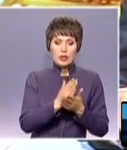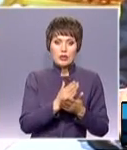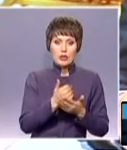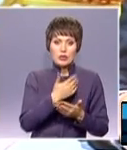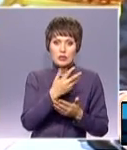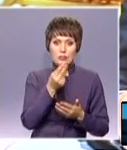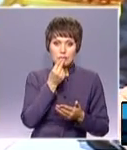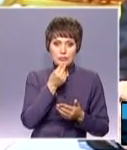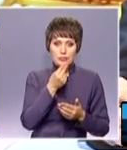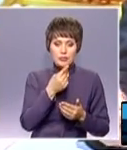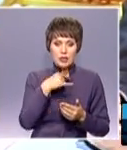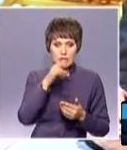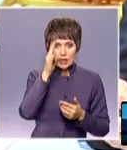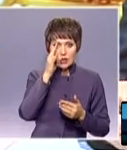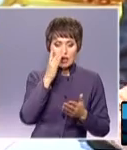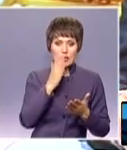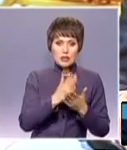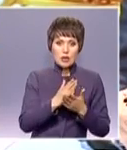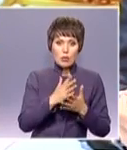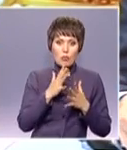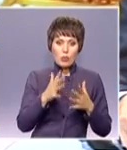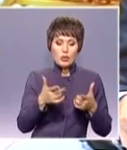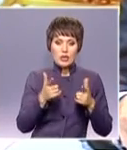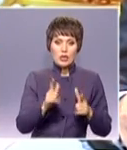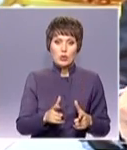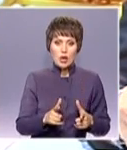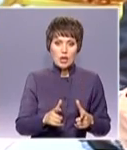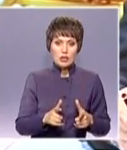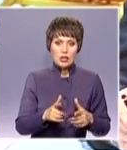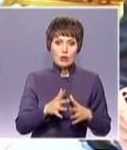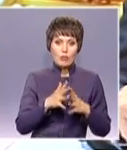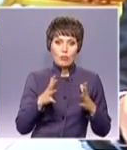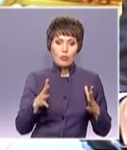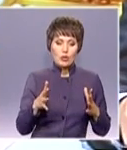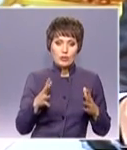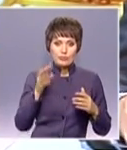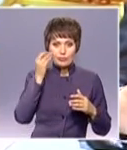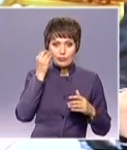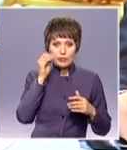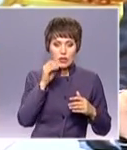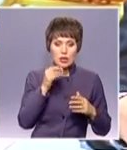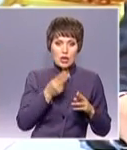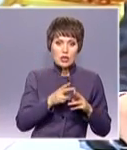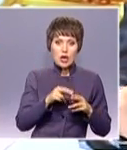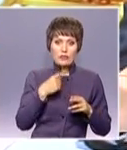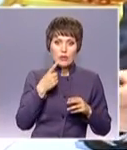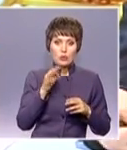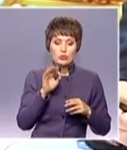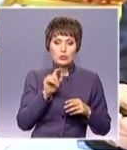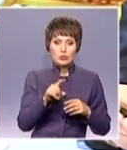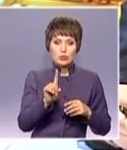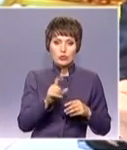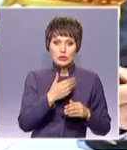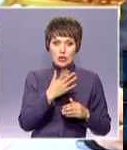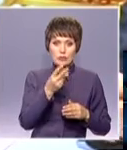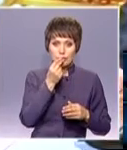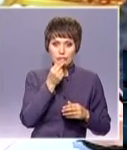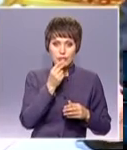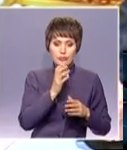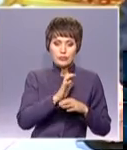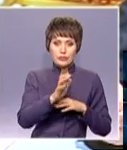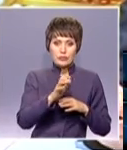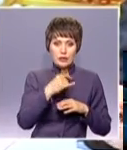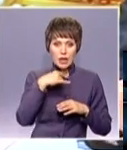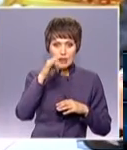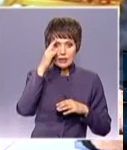наша продукция отечественная состоит из более натуральной и более качественной. Это говорит о том, что наша продукция, выпускаемая у нас